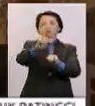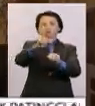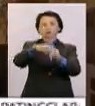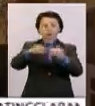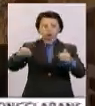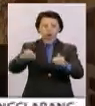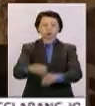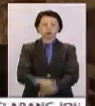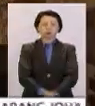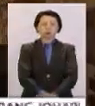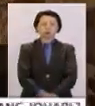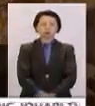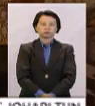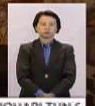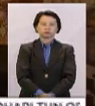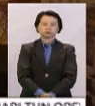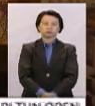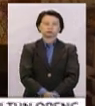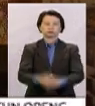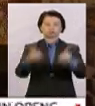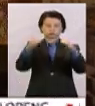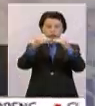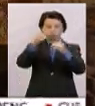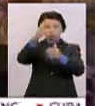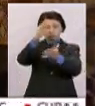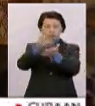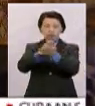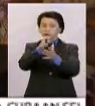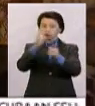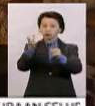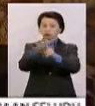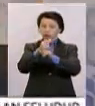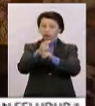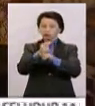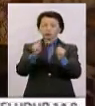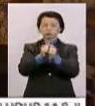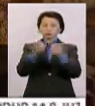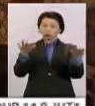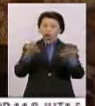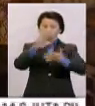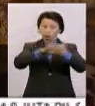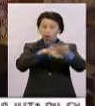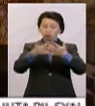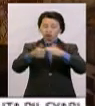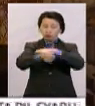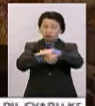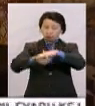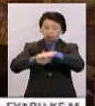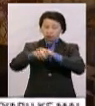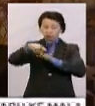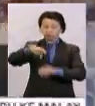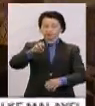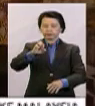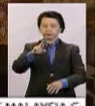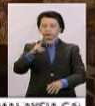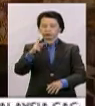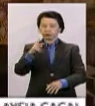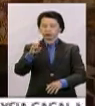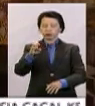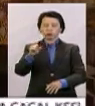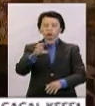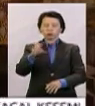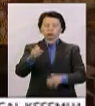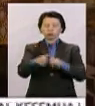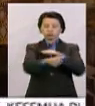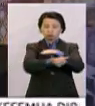Dan pertumbuhan ekonomi yang lestari dan seimbang tidak akan dapat dicapai tanpa kerangka perlindungan sosial yang menjamin